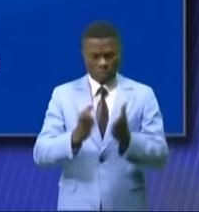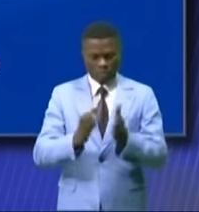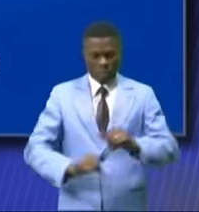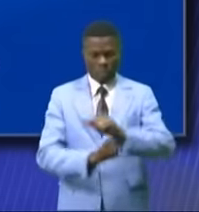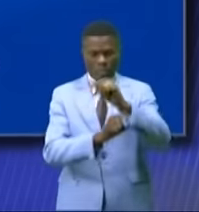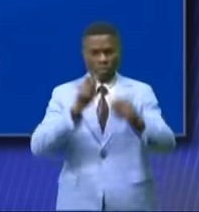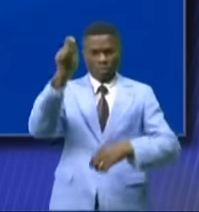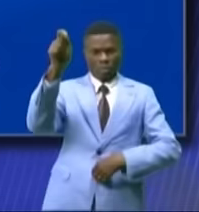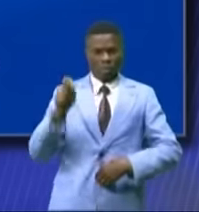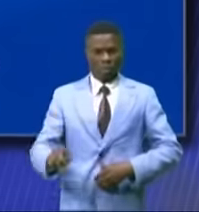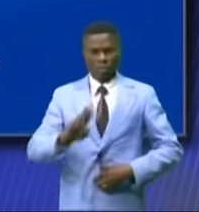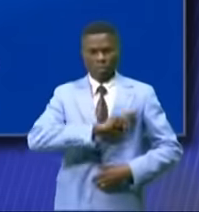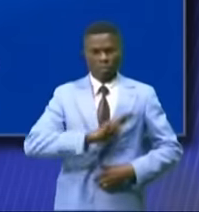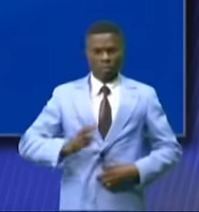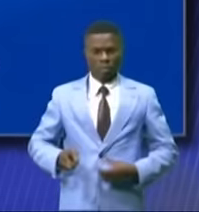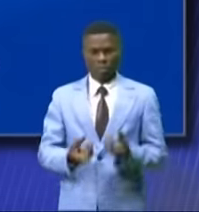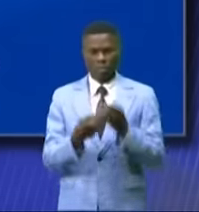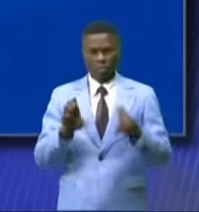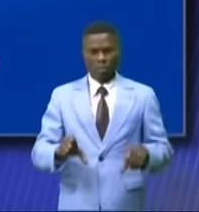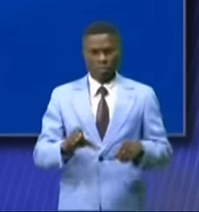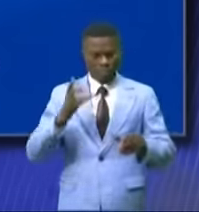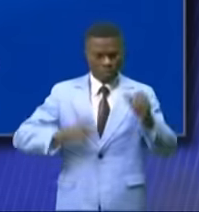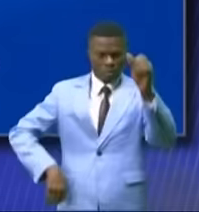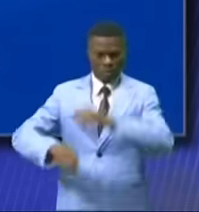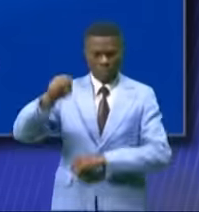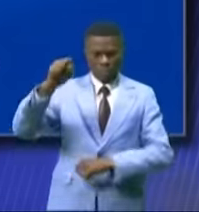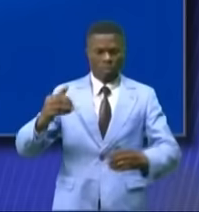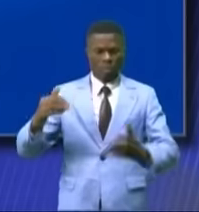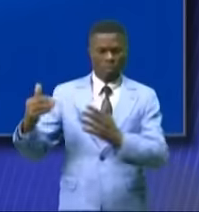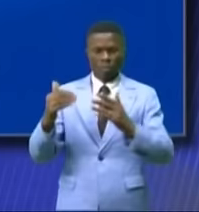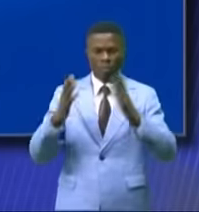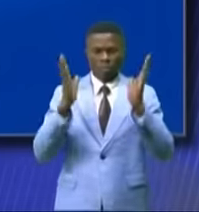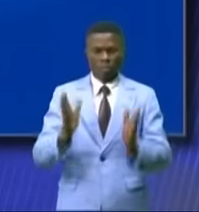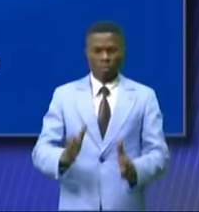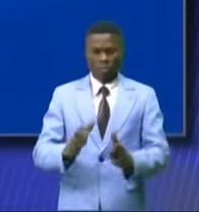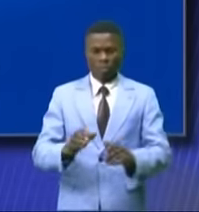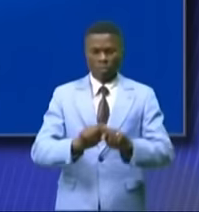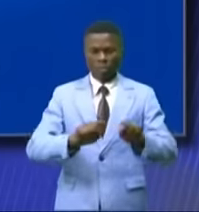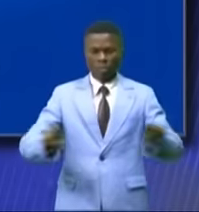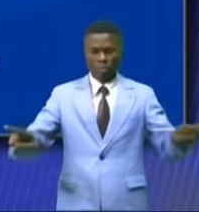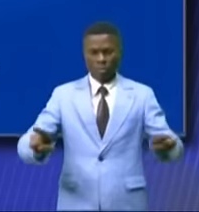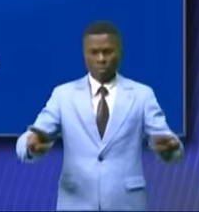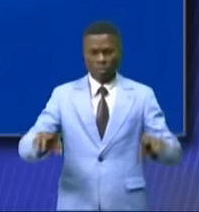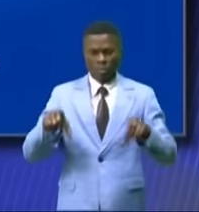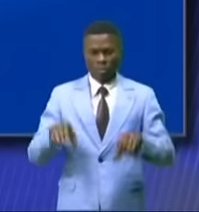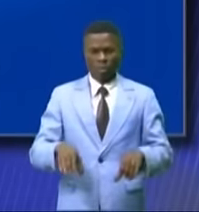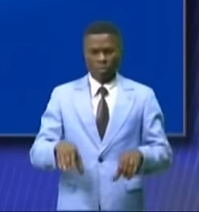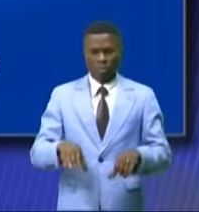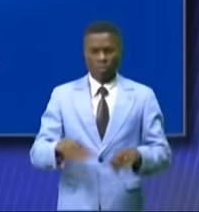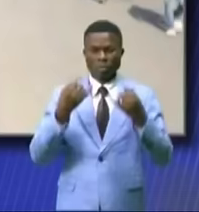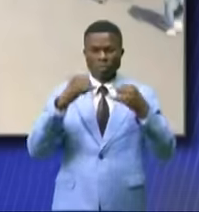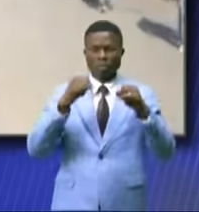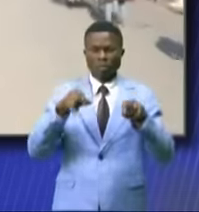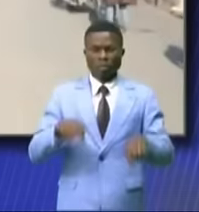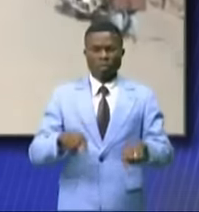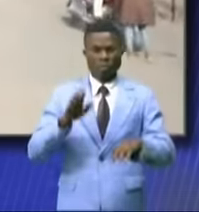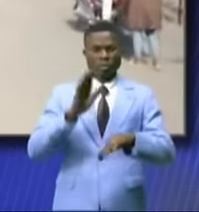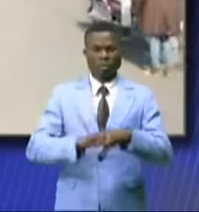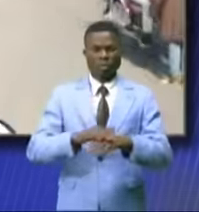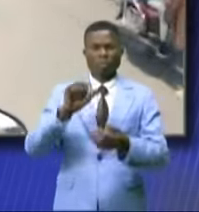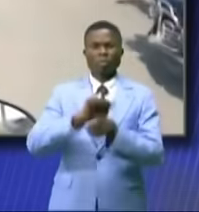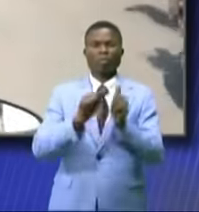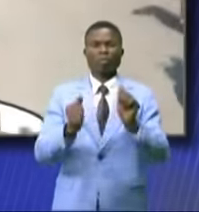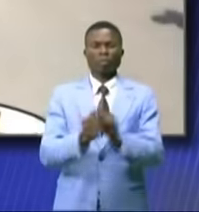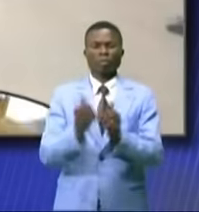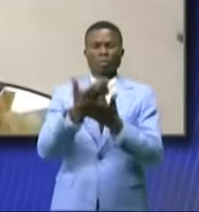les forces armées de la RDC pour bouter l'agresseur congolais. L'actualité au pays reste dominée par la